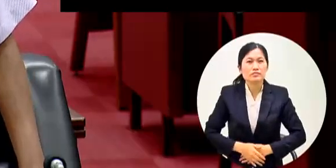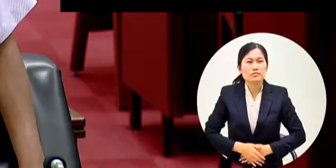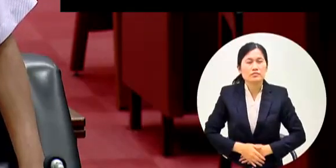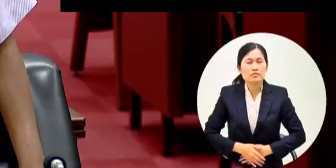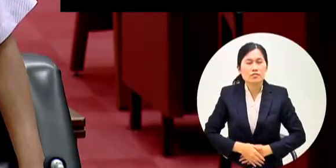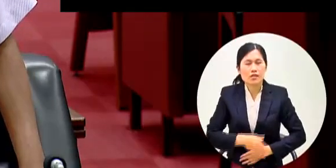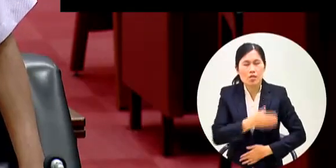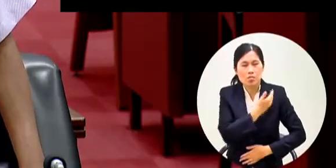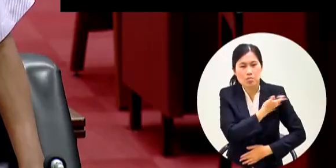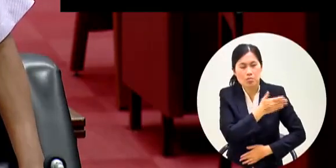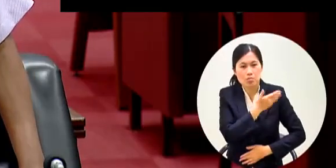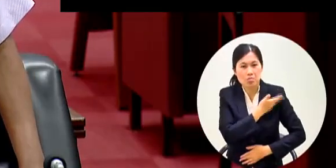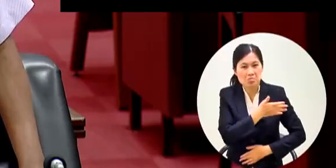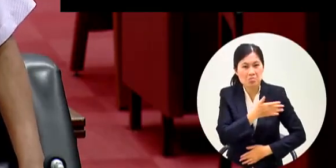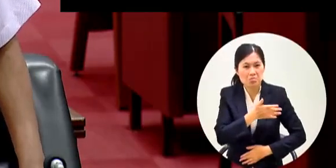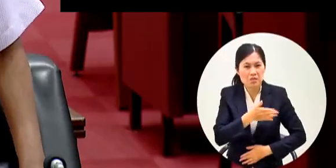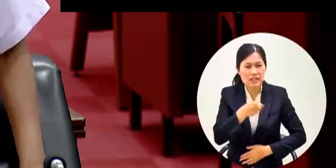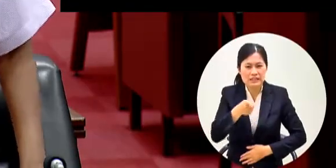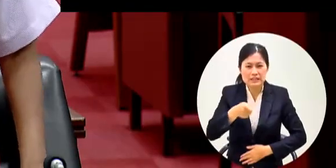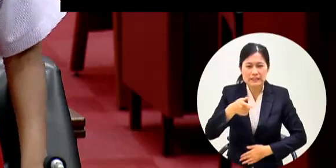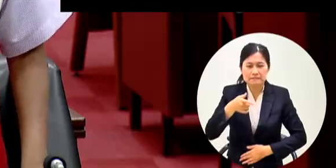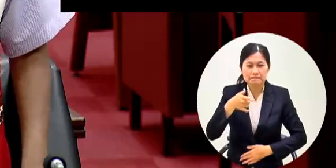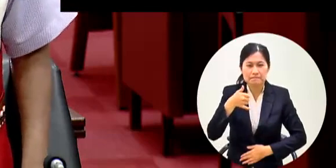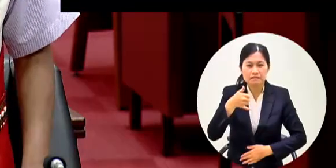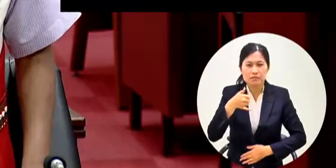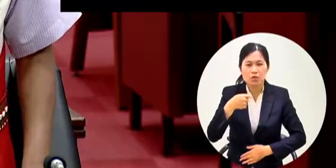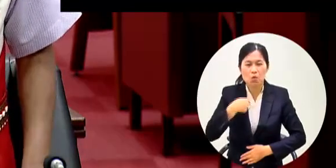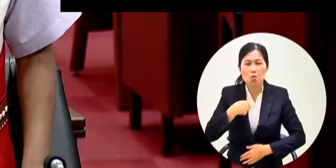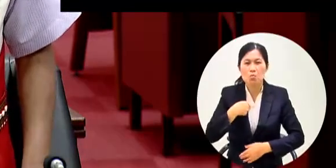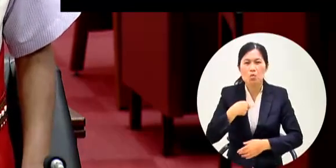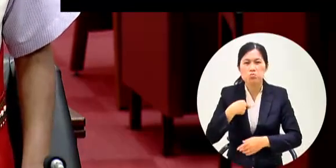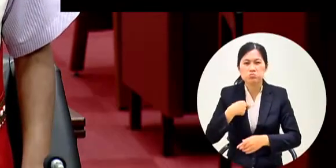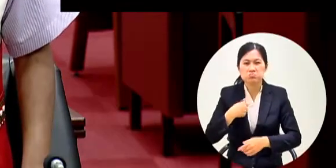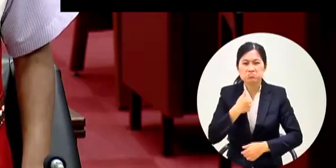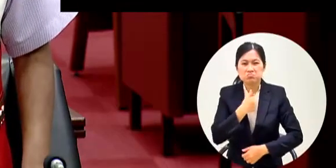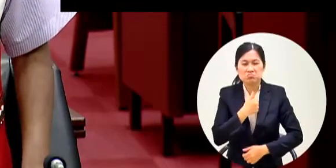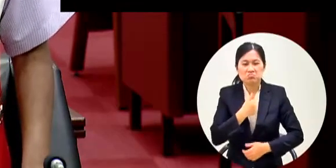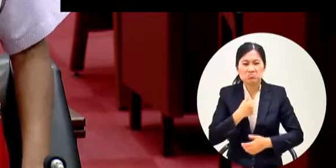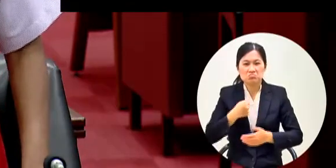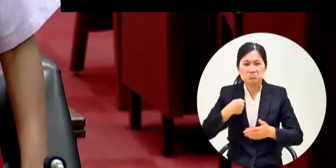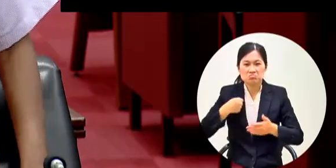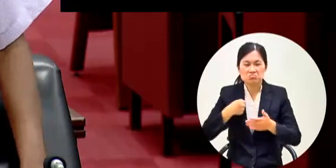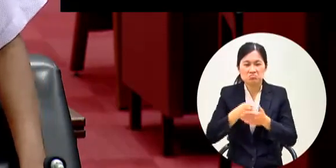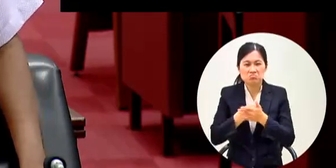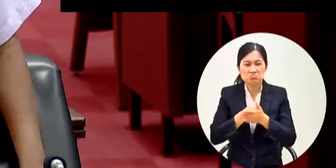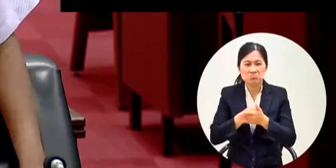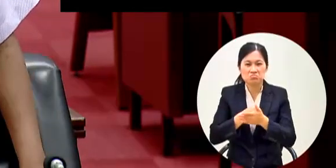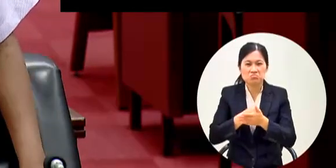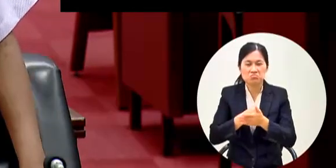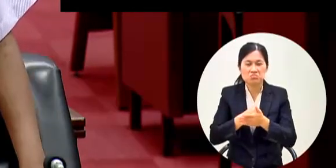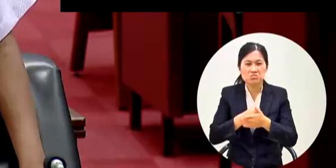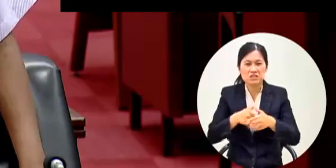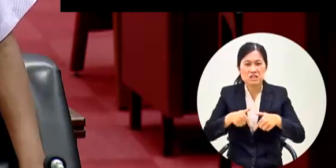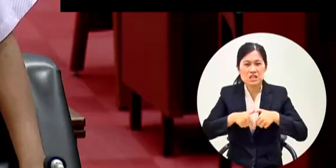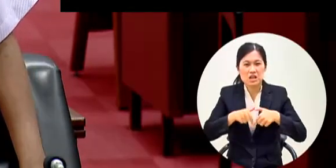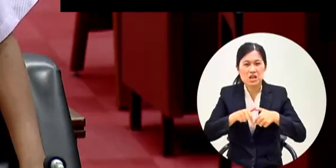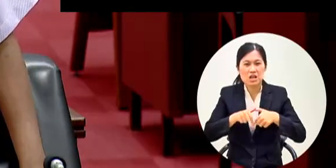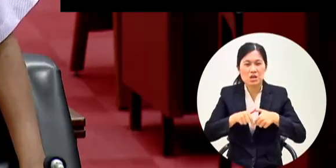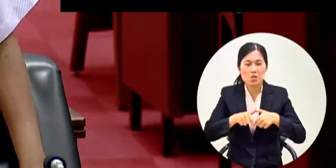我们身为新兴的，不管市长走到哪里，忠心不二，